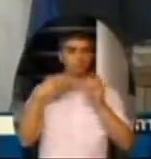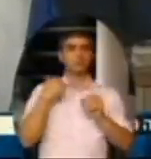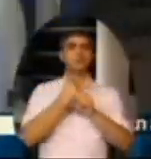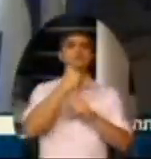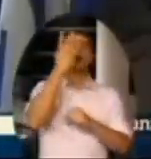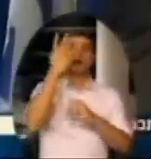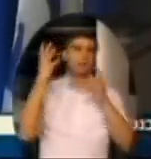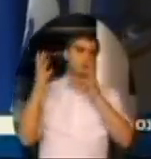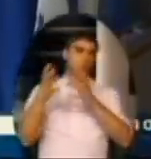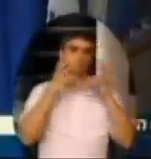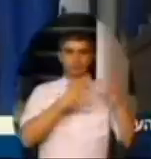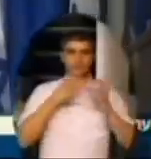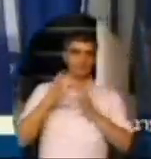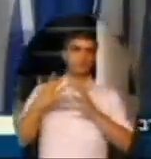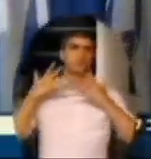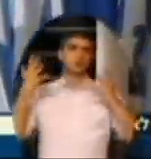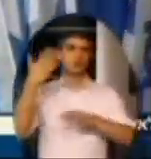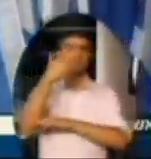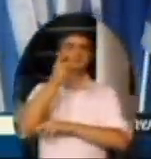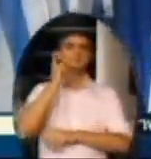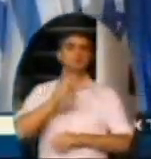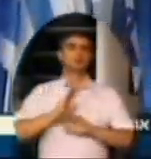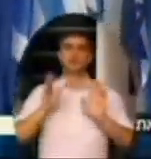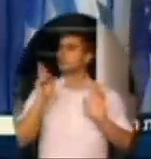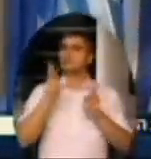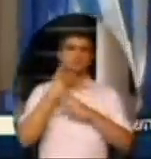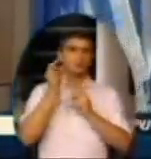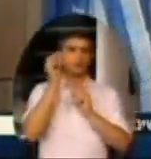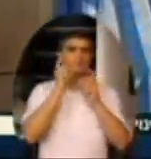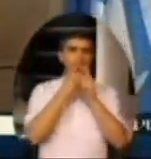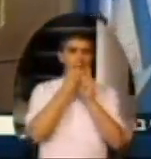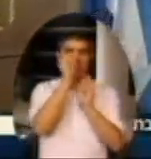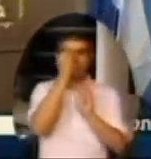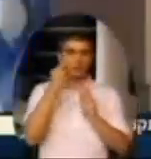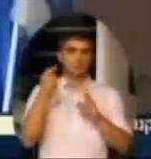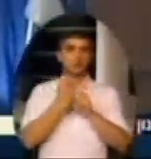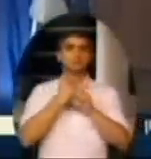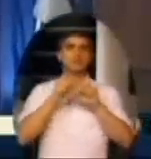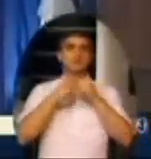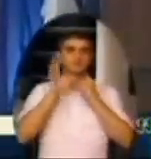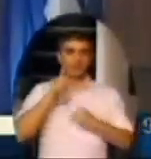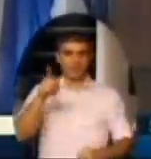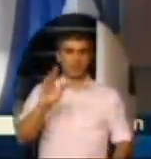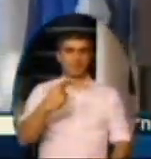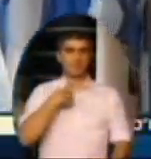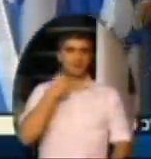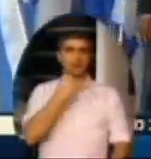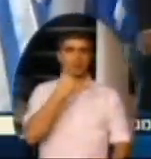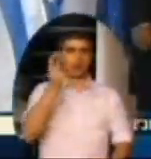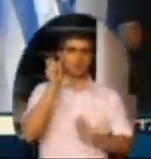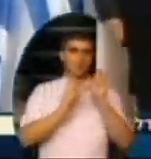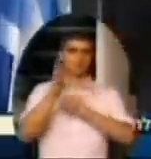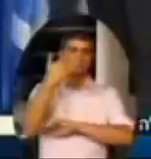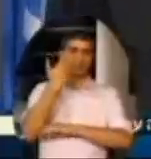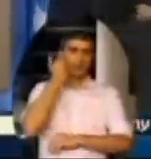ארבע גושים ארבע גושים גדולים במדינה זה מה שצריך לא יכול להיות שיהיה רסיסי מפלגות אזה גורם נזק גם לך גם לי לכל אחד מתושבי